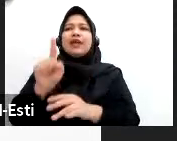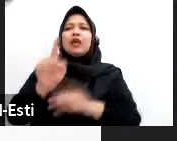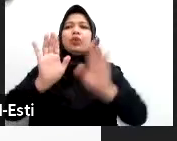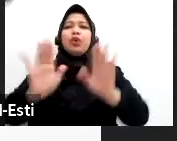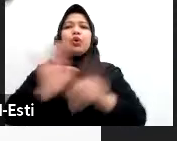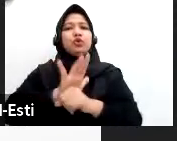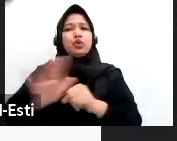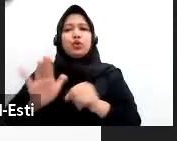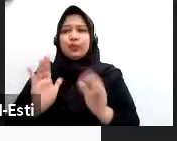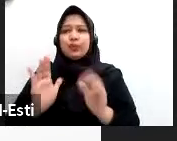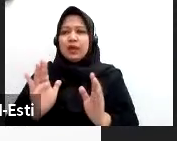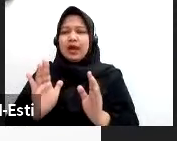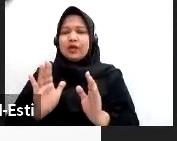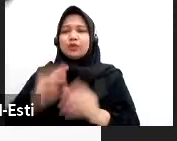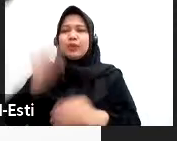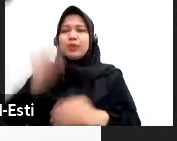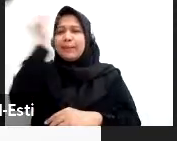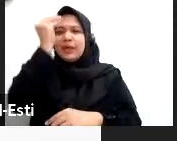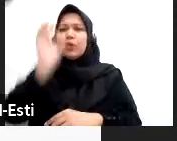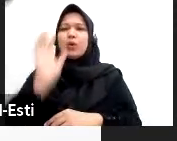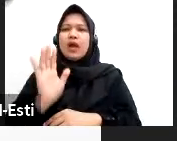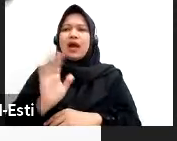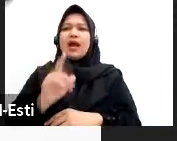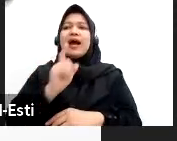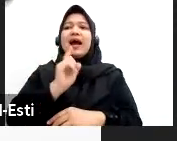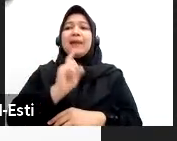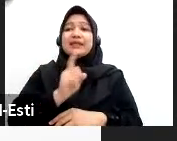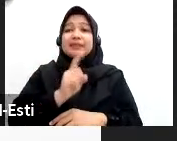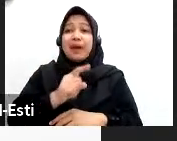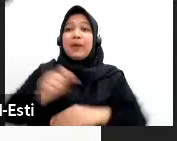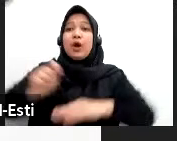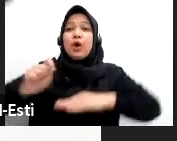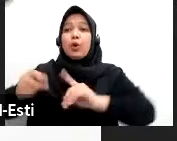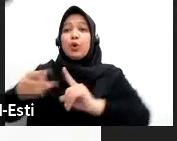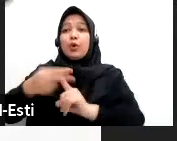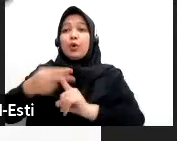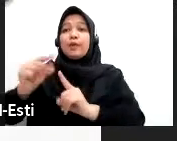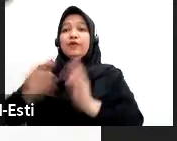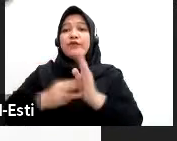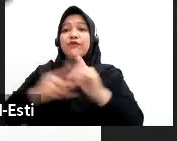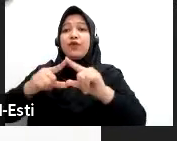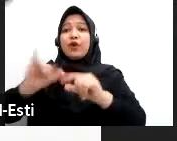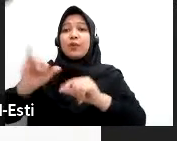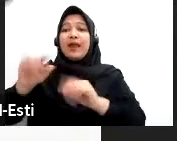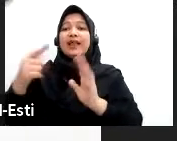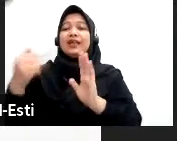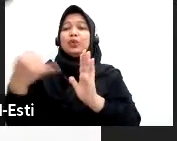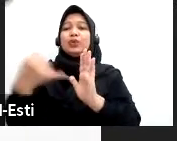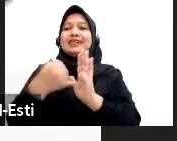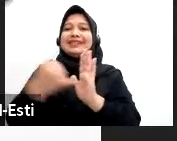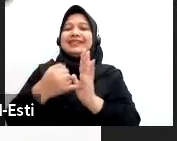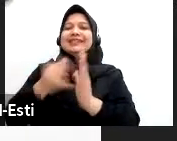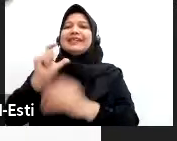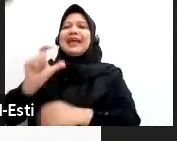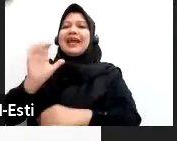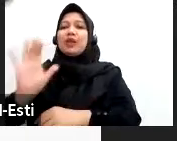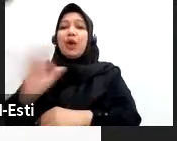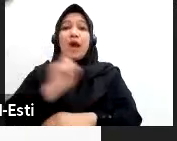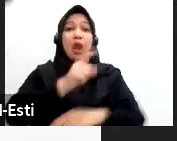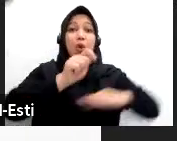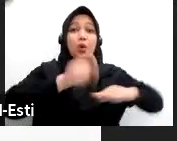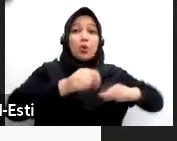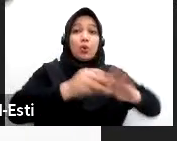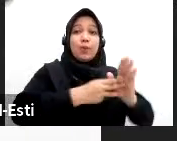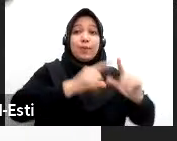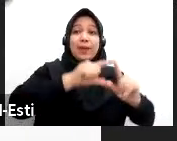Hai karena prinsipnya hukum formalnya hanya berisi cara bicara cara bagaimana sih kalau hukum materiil nya dilanggar kalau